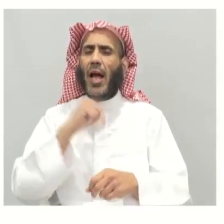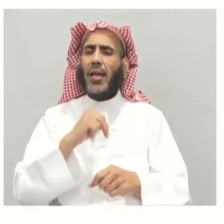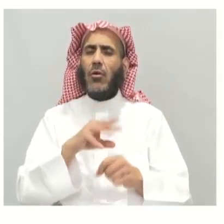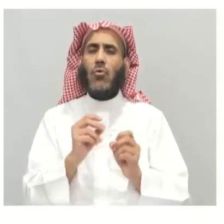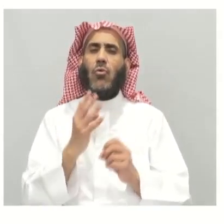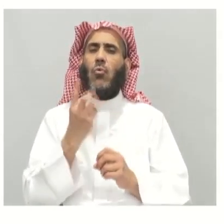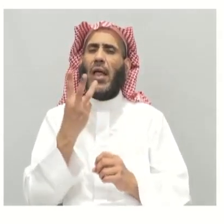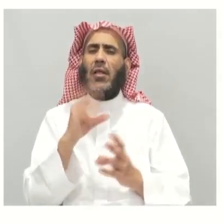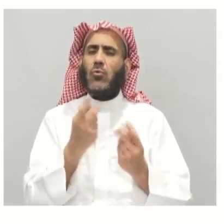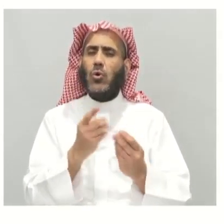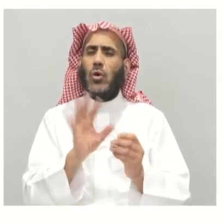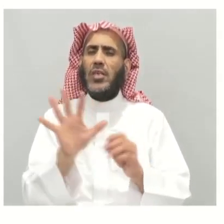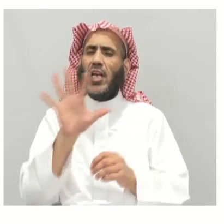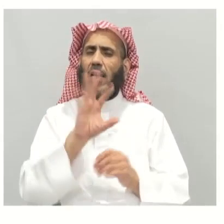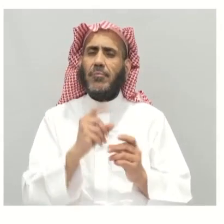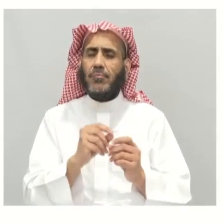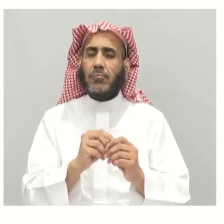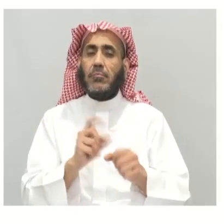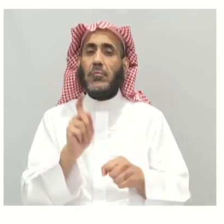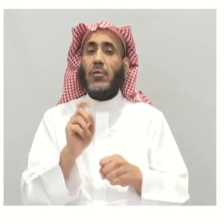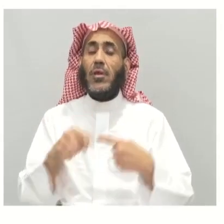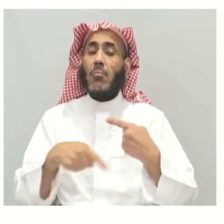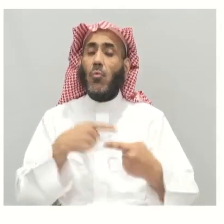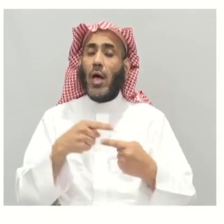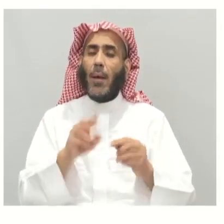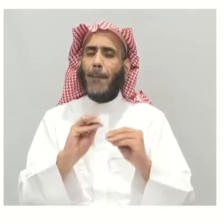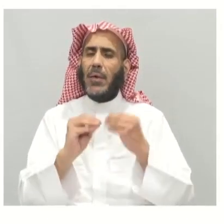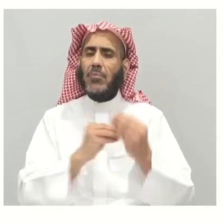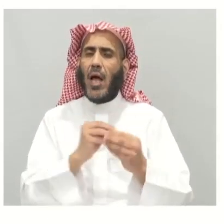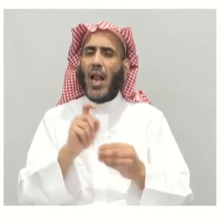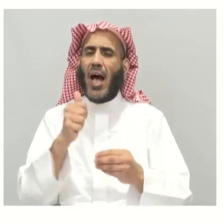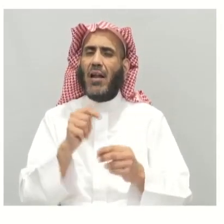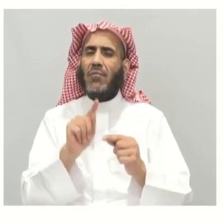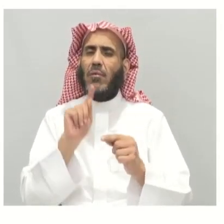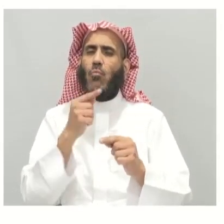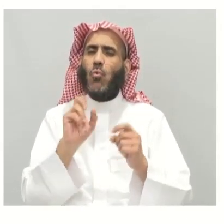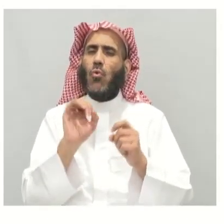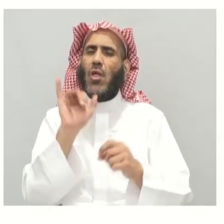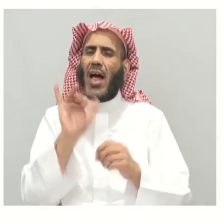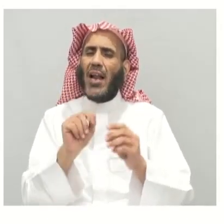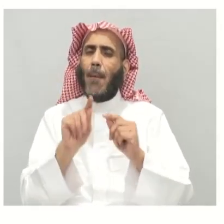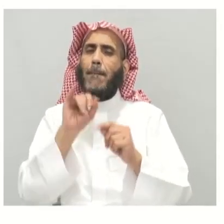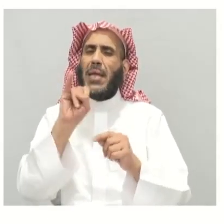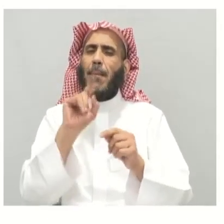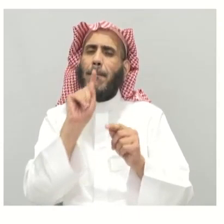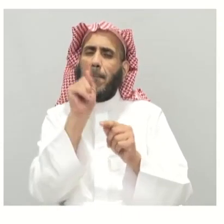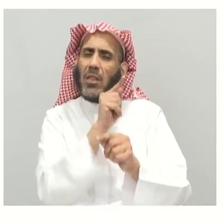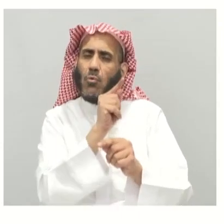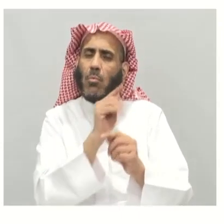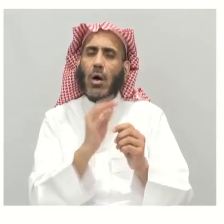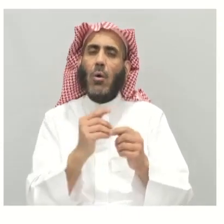ماذا؟ أحسنتم، على صورة مضارعه مع إبدال حرف المضارعة ميما مضمومة وفتح ما